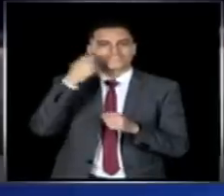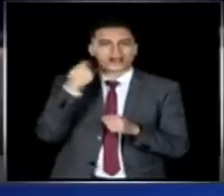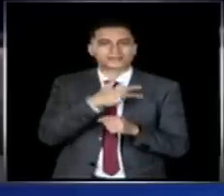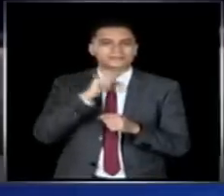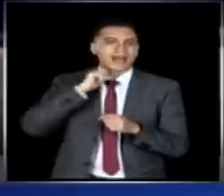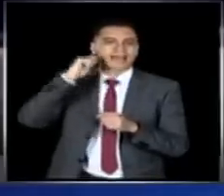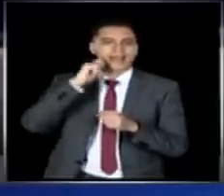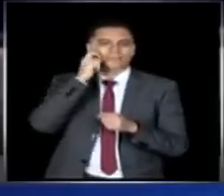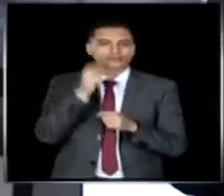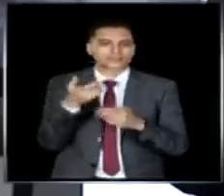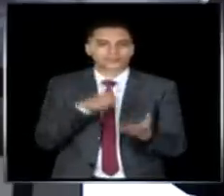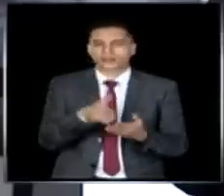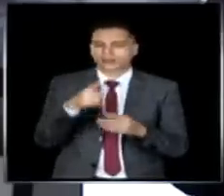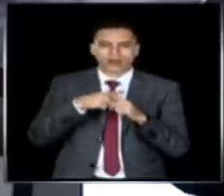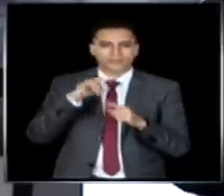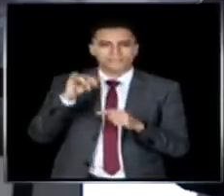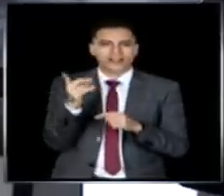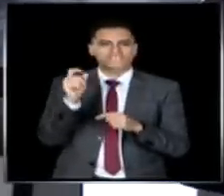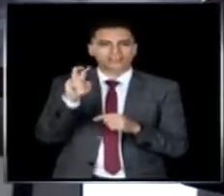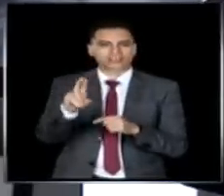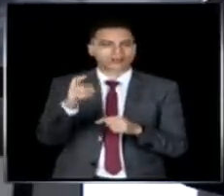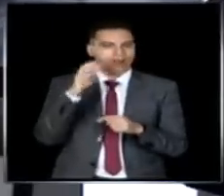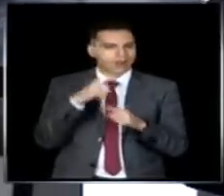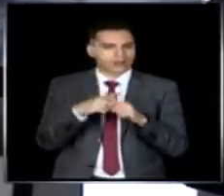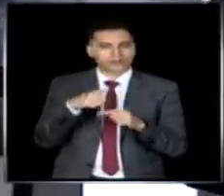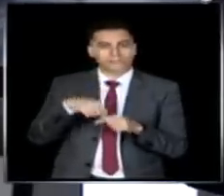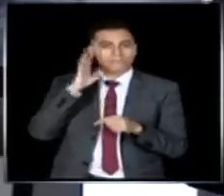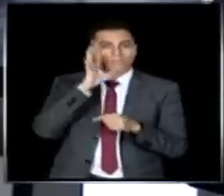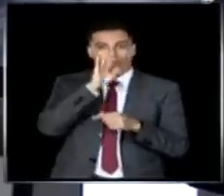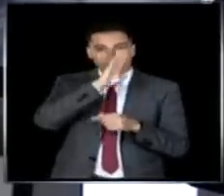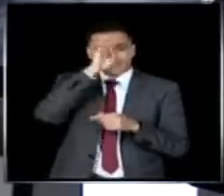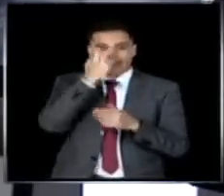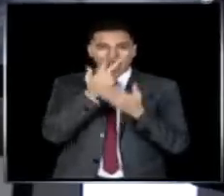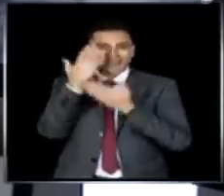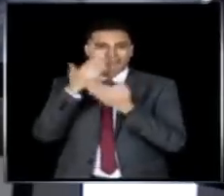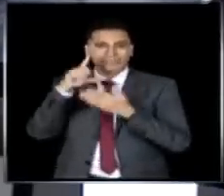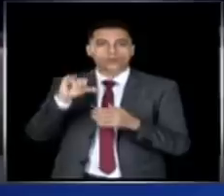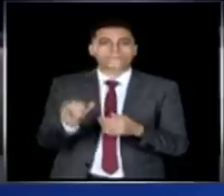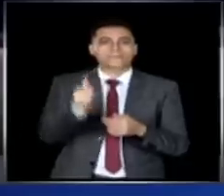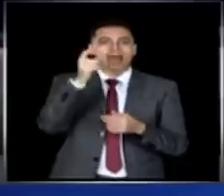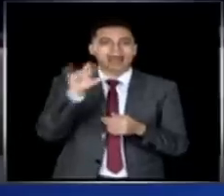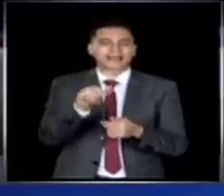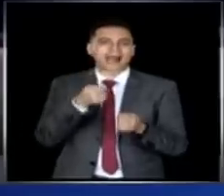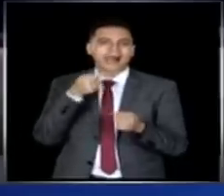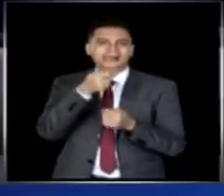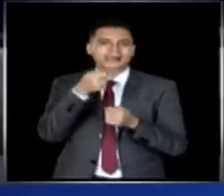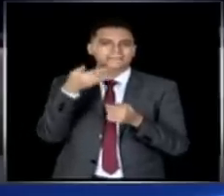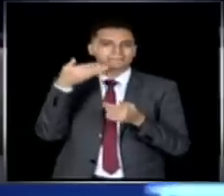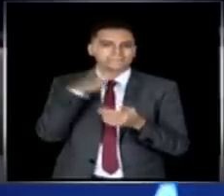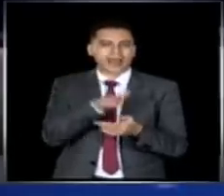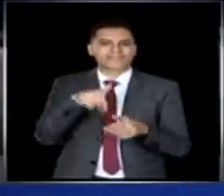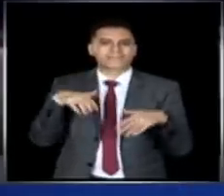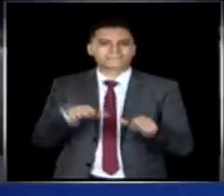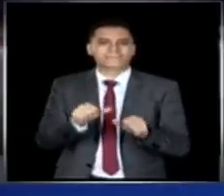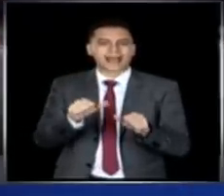ميت؟ ميرفت أمين. غلط. إمبراطور روماني تم قتله في مجلس الشيوخ عام 44 قبل الميلاد؟